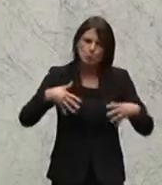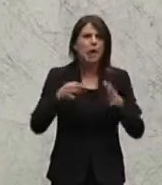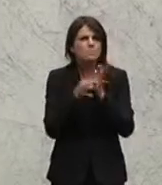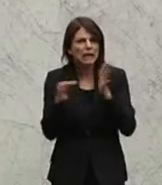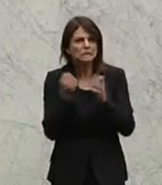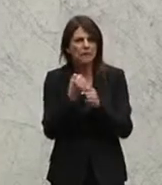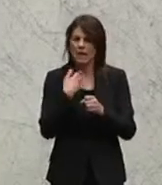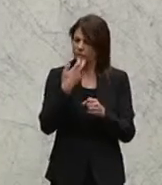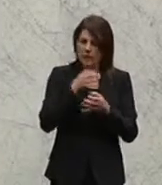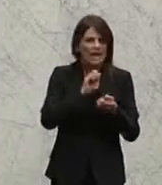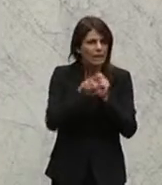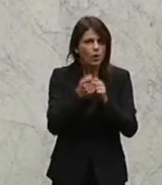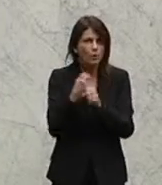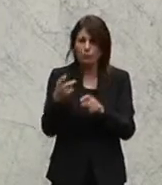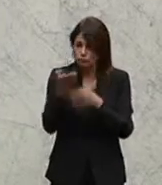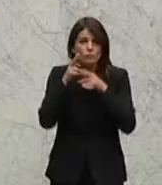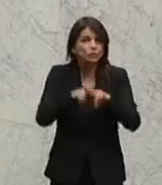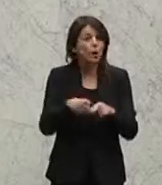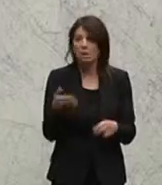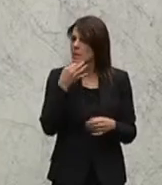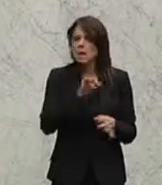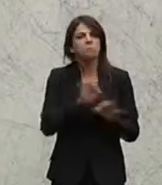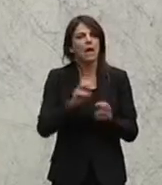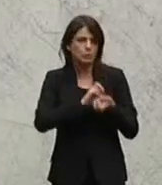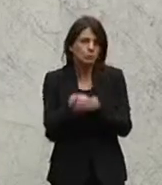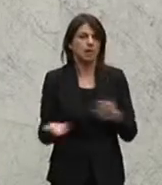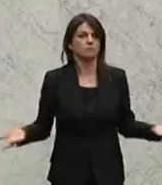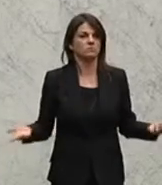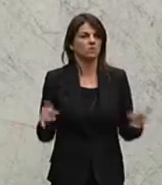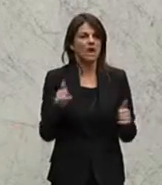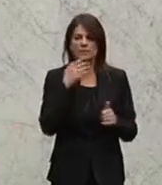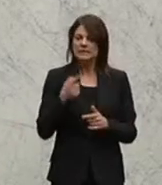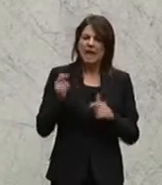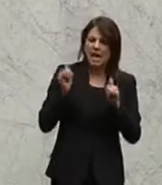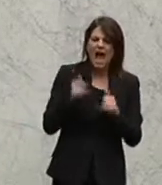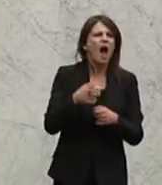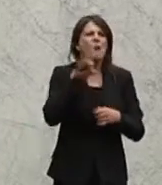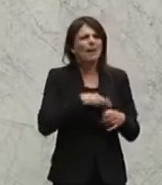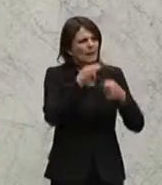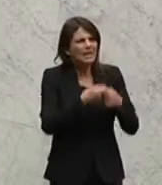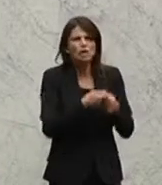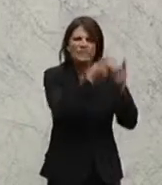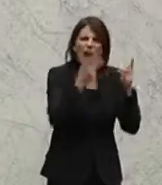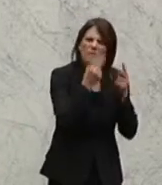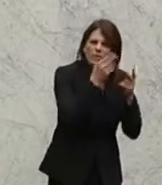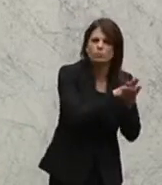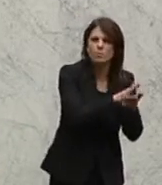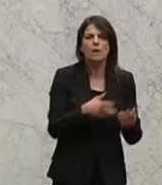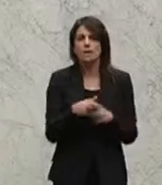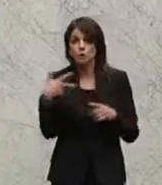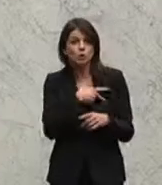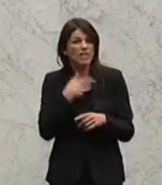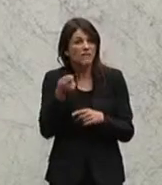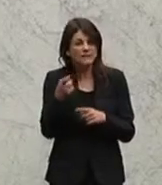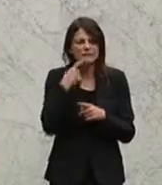zu Reformen, die längst angekündigt sind. Wenn man immer wieder verteidigt dann die Pflichtmitgliedschaften bei den Kammern, wenn man die